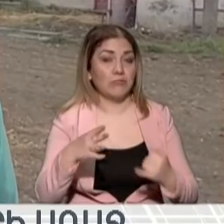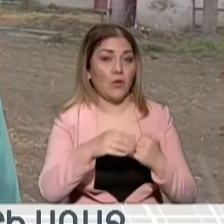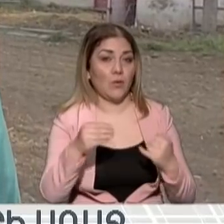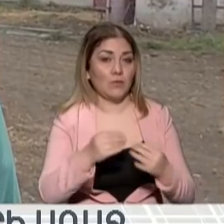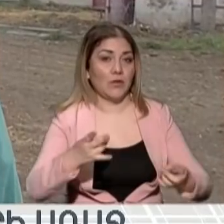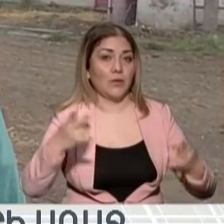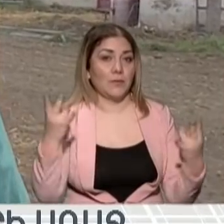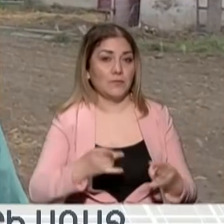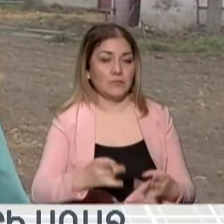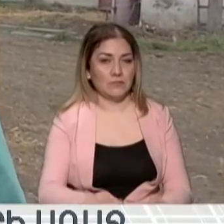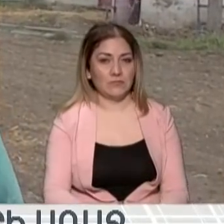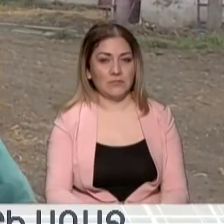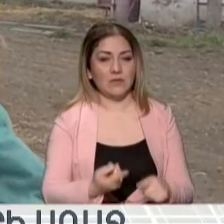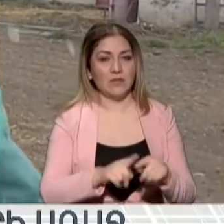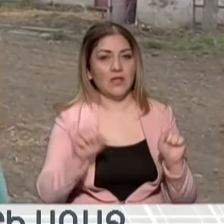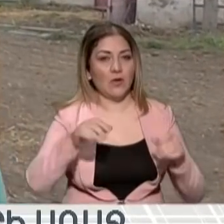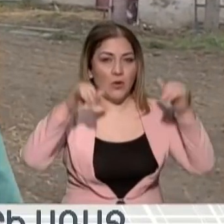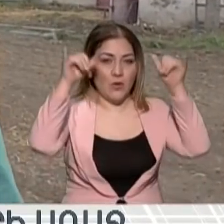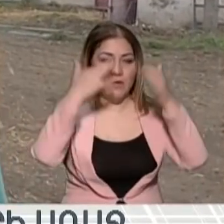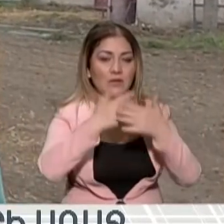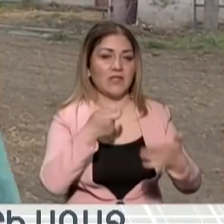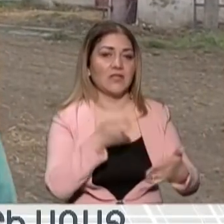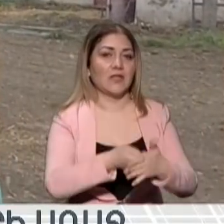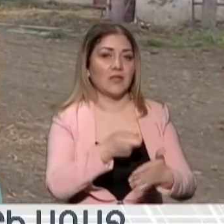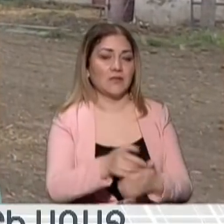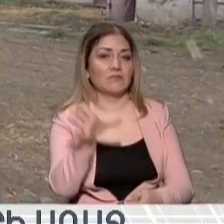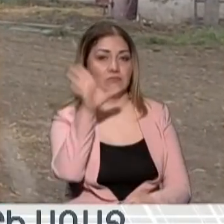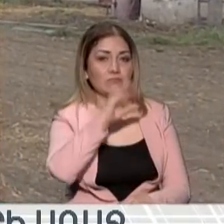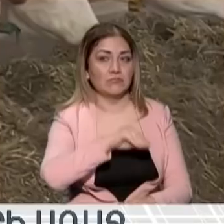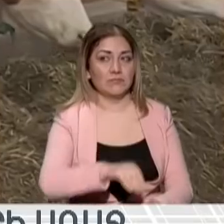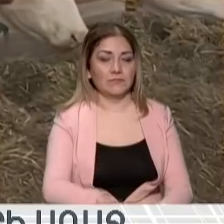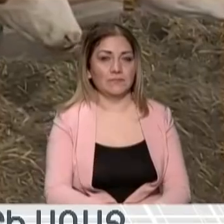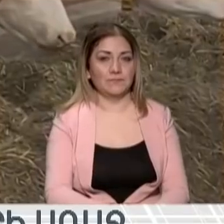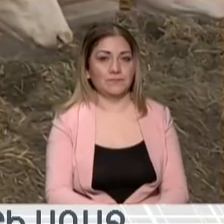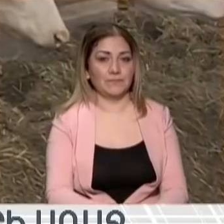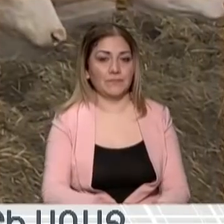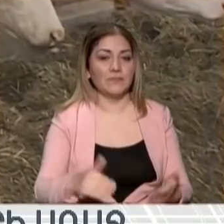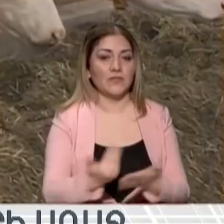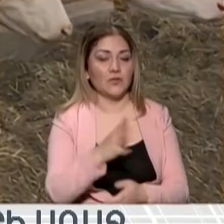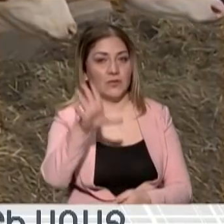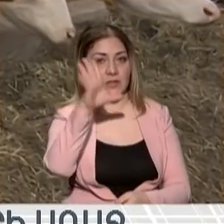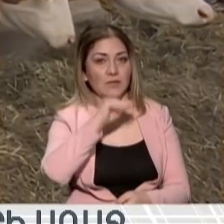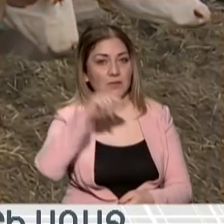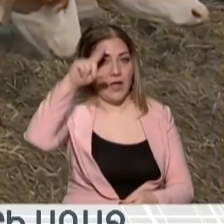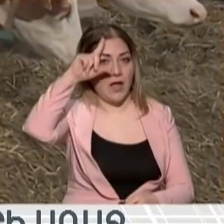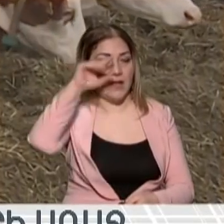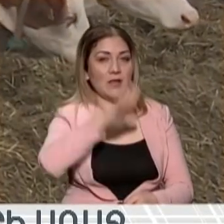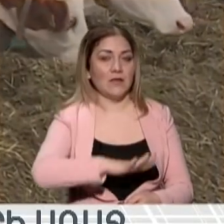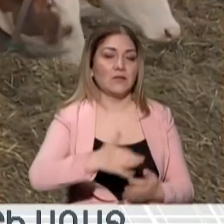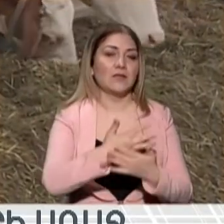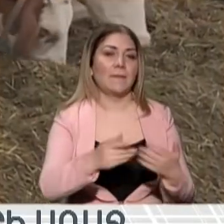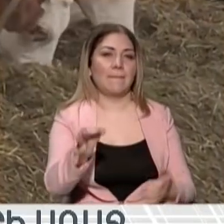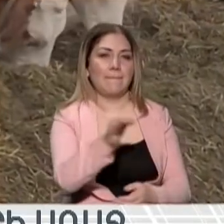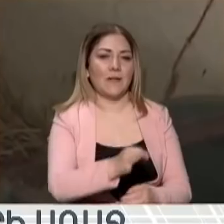պետք, որ կարողանանք մեր այս գլխաքանակի պահանջարկը ապահովել։ Սա նոր հնարավորություն է Հայաստանի